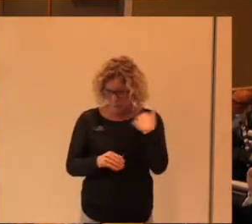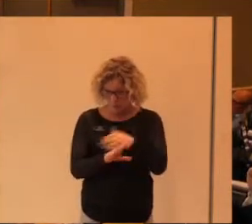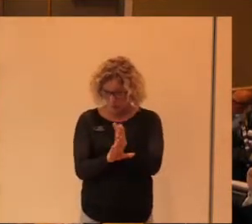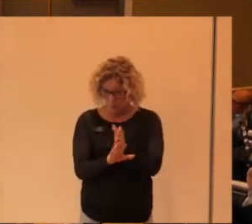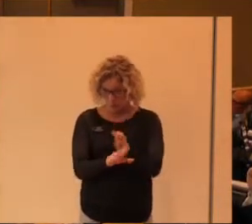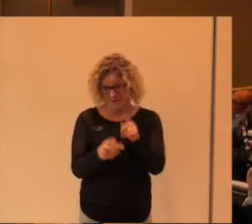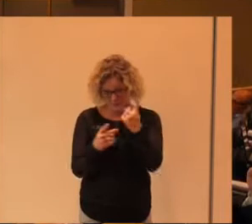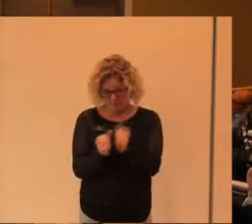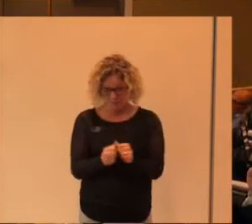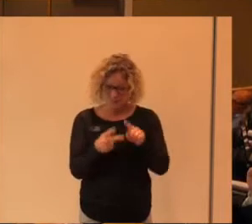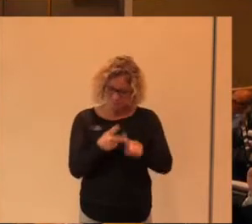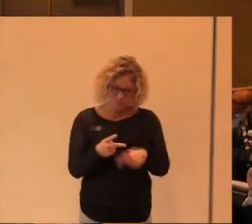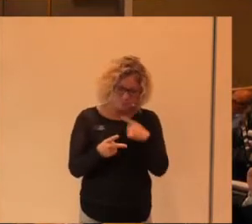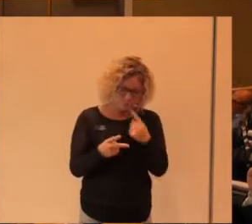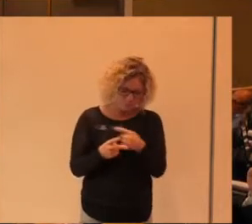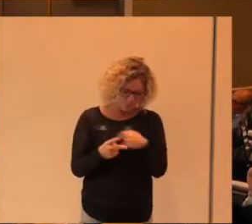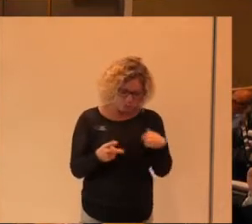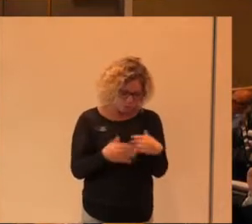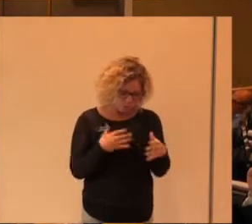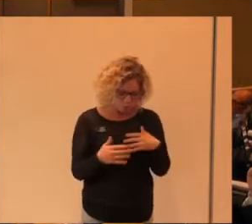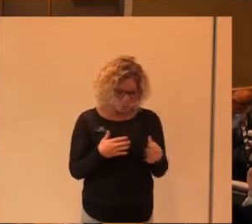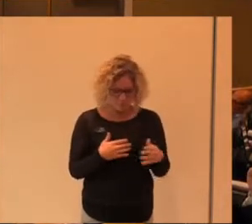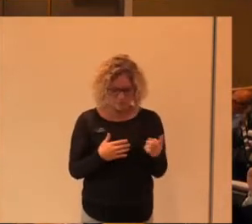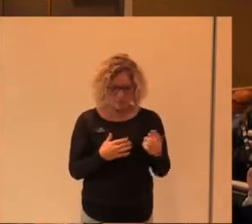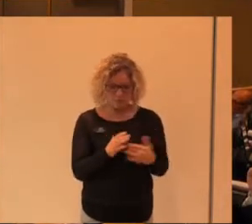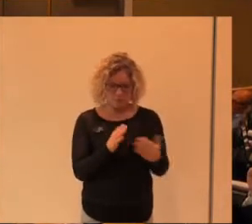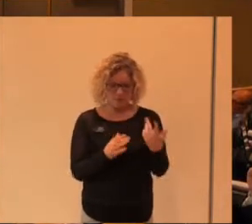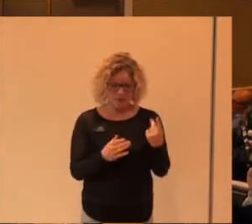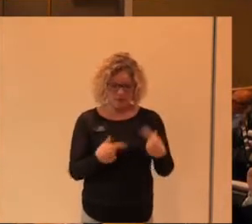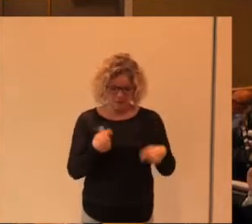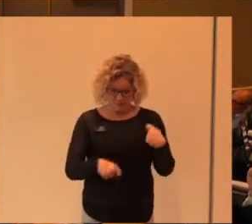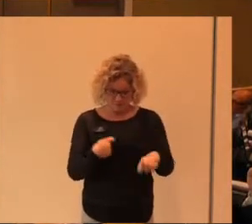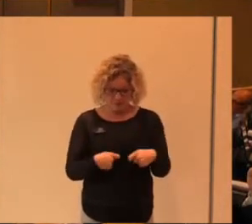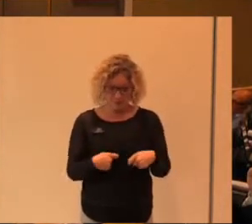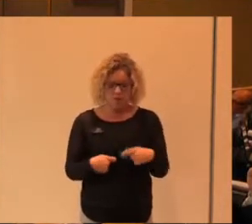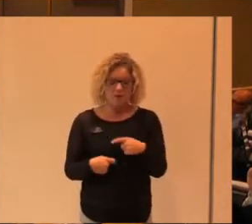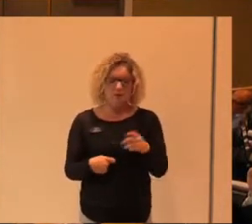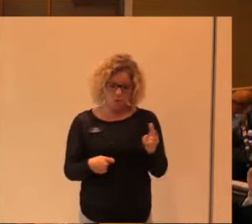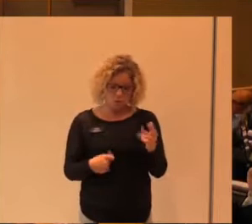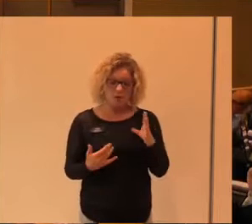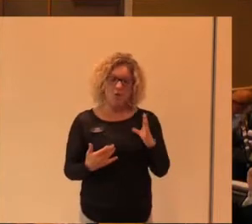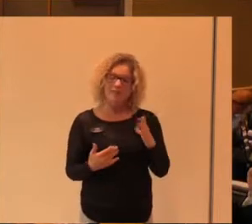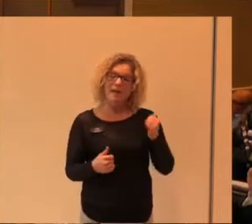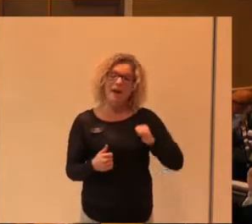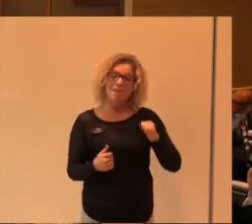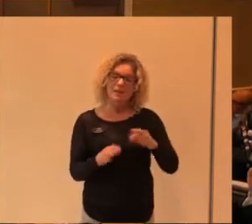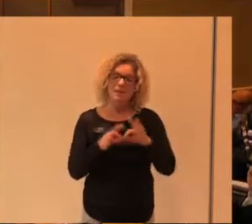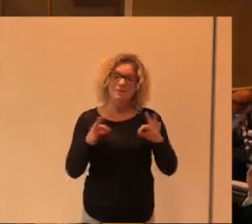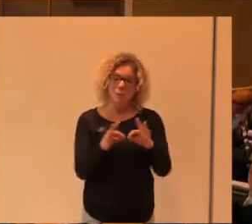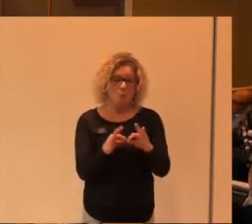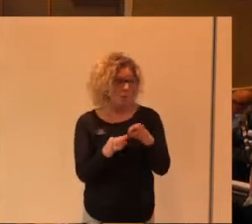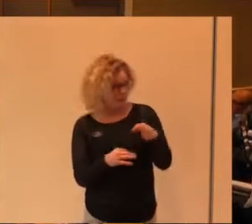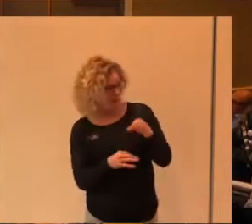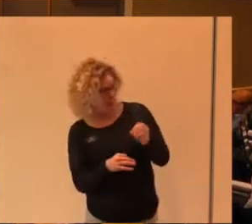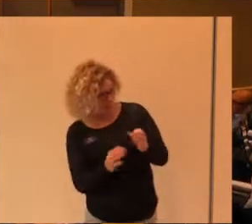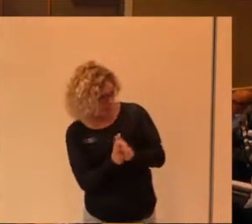Den andra saken som man verkligen kan säga kom utifrån den kampanjen, det var att det numera finns ett användningsforum. Där till exempel Per-Olof är med.